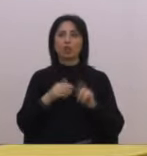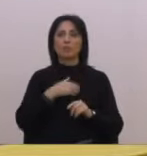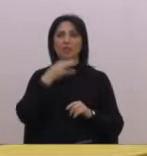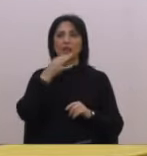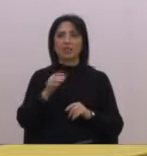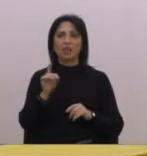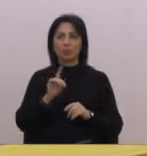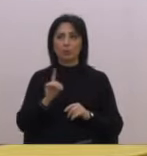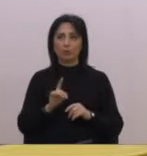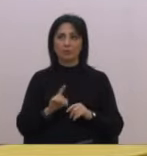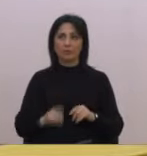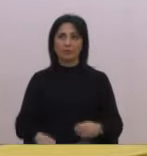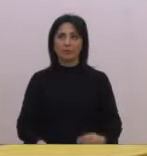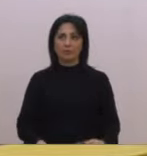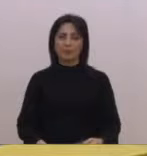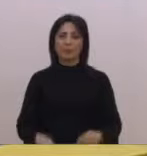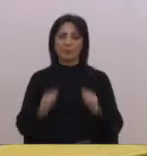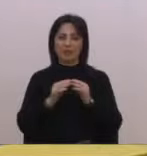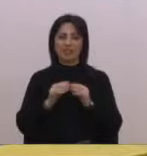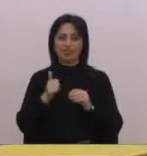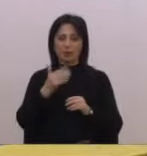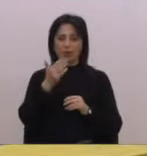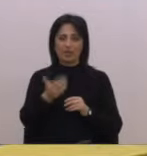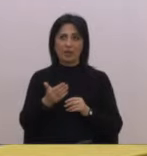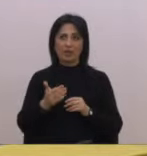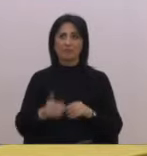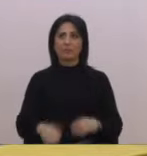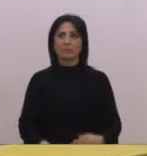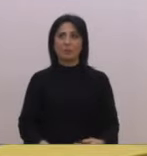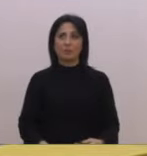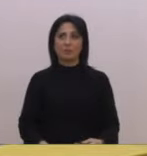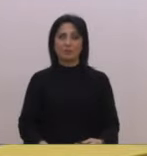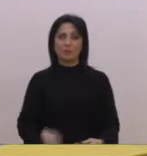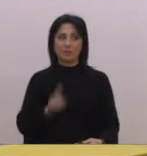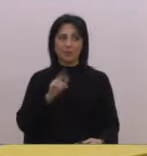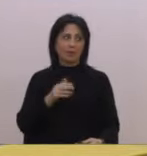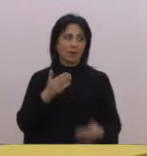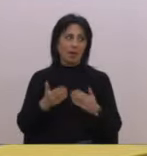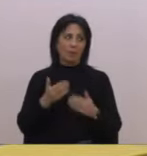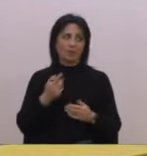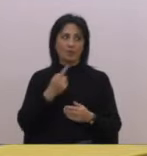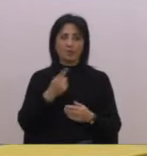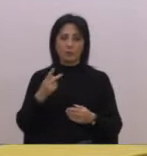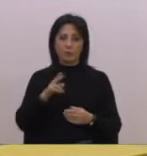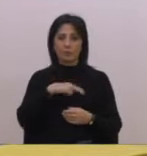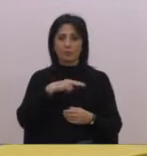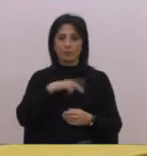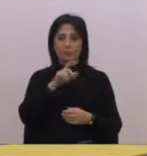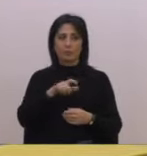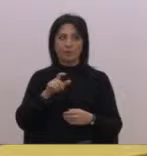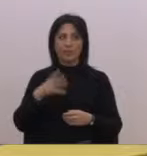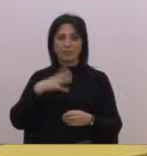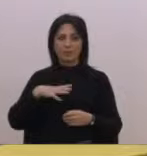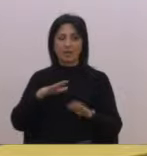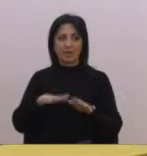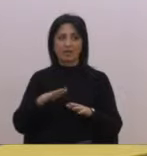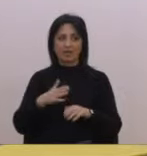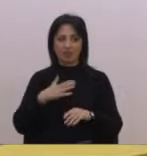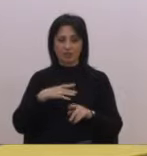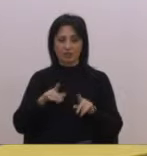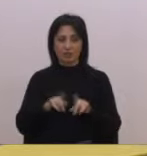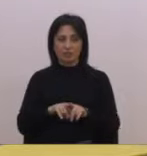რომ ისევე როგორც თქვენ და ალბათ თითოეული პარლამენტარი საქართველოში და